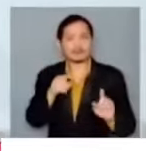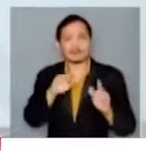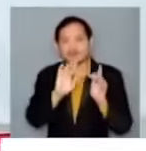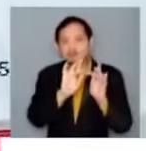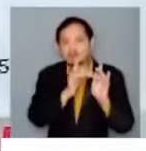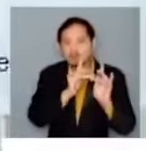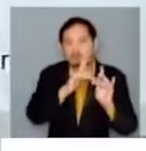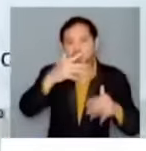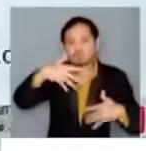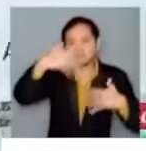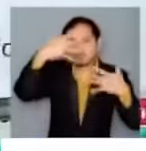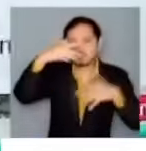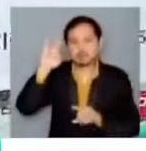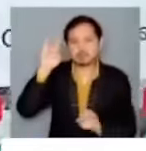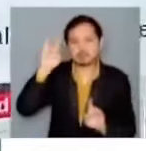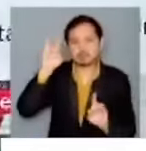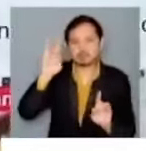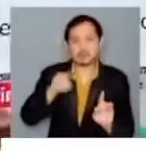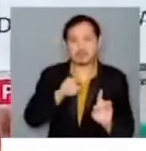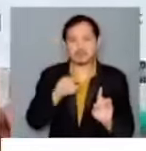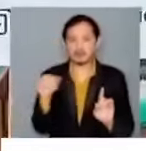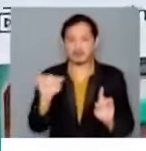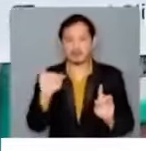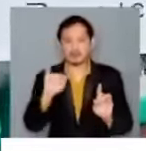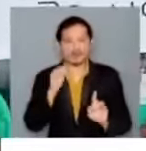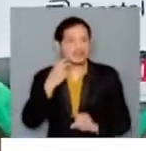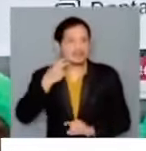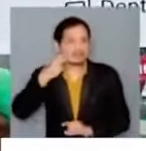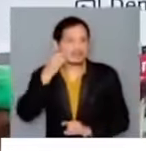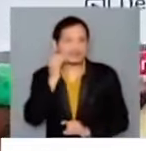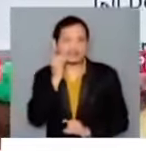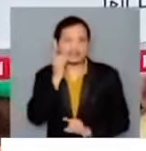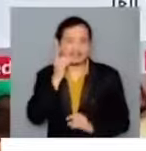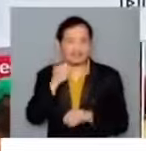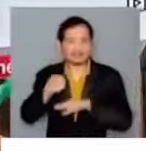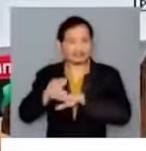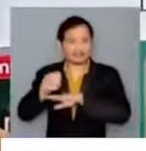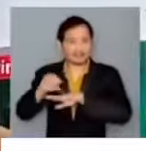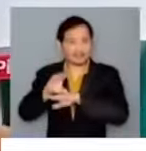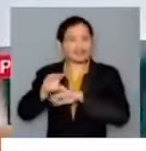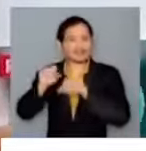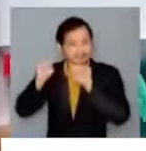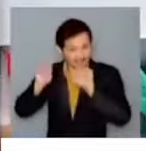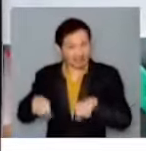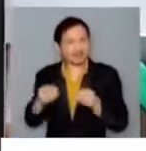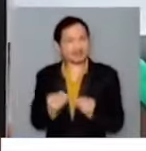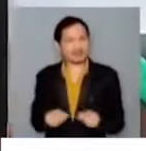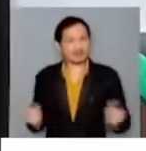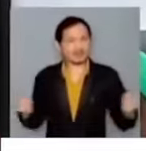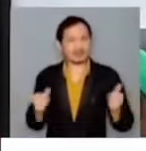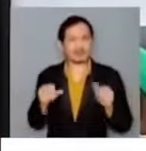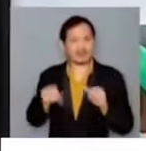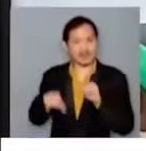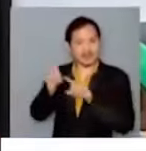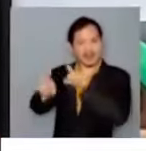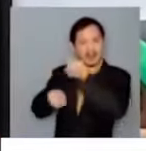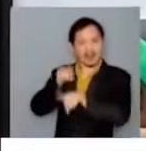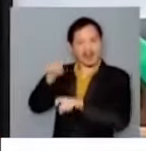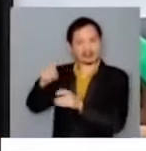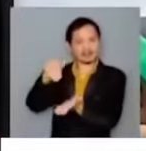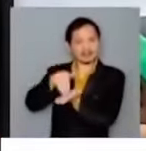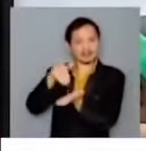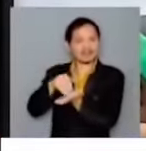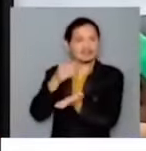Pati nga mga dental advice at mga sagot sa ating dental problems, pwede mo nang i-ask sa doc sa